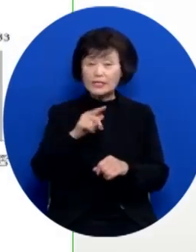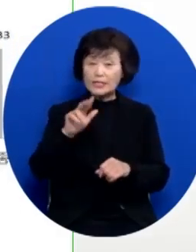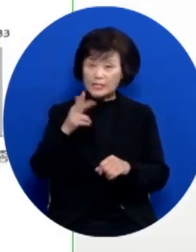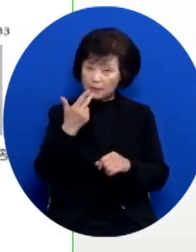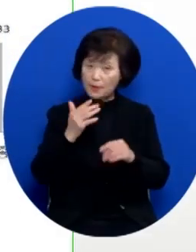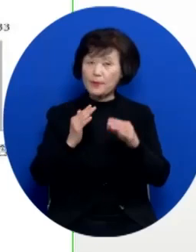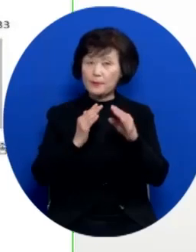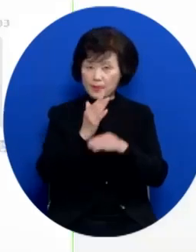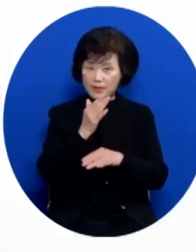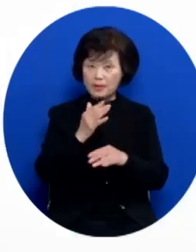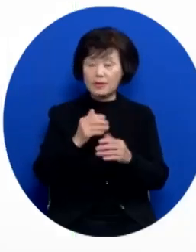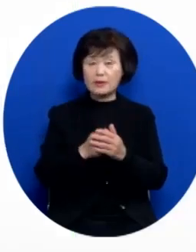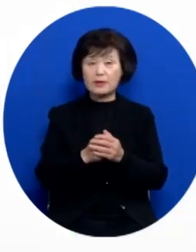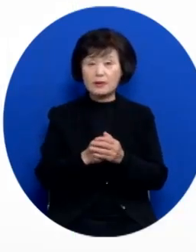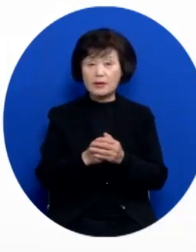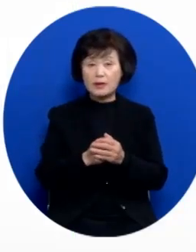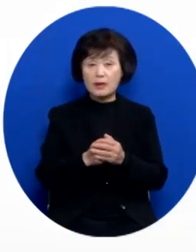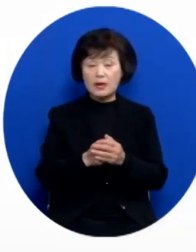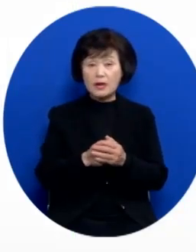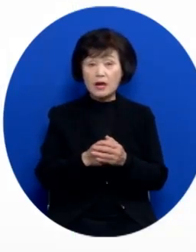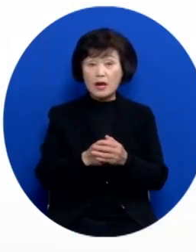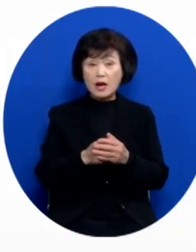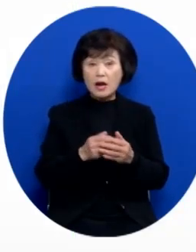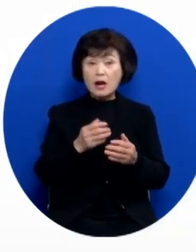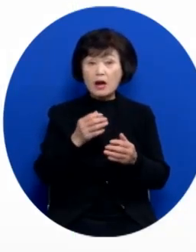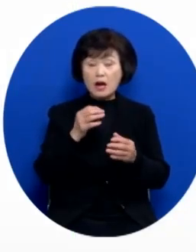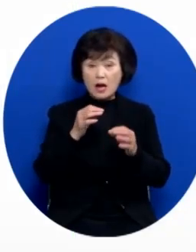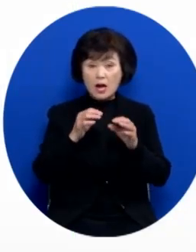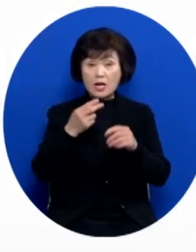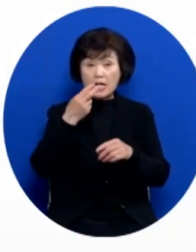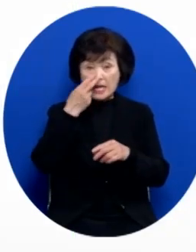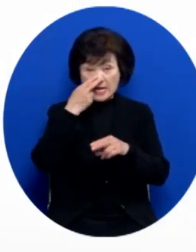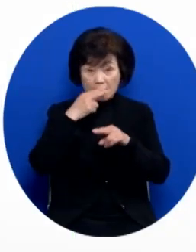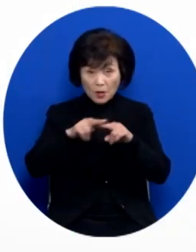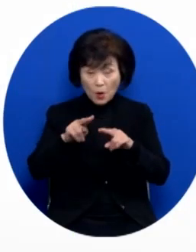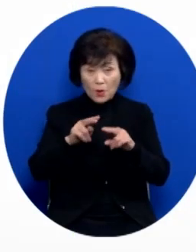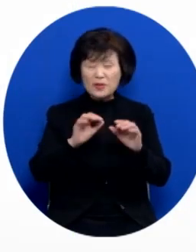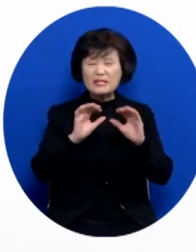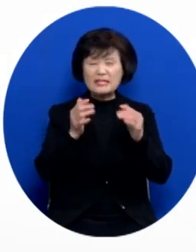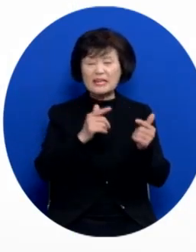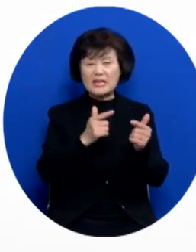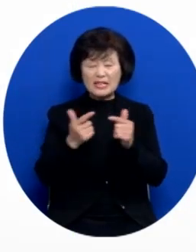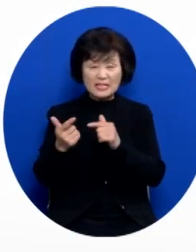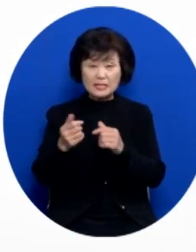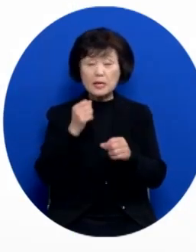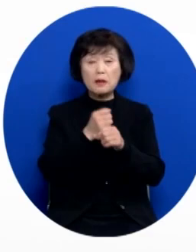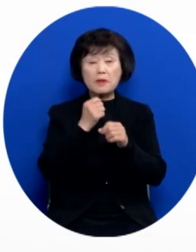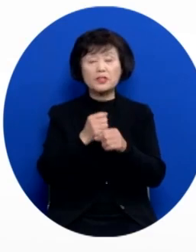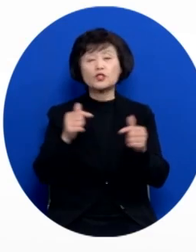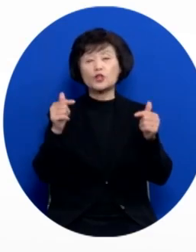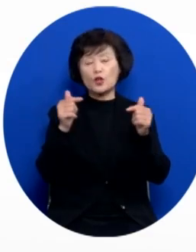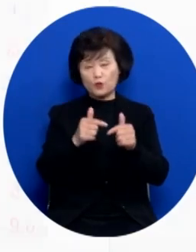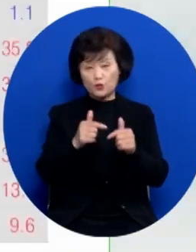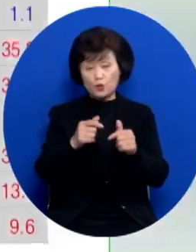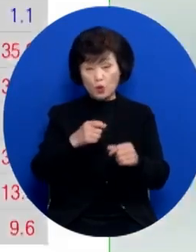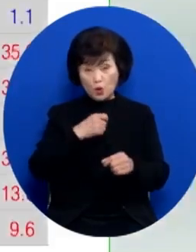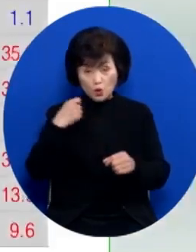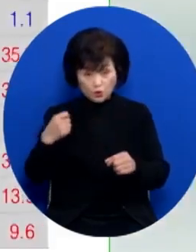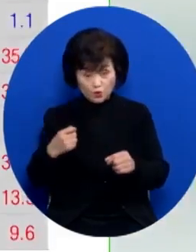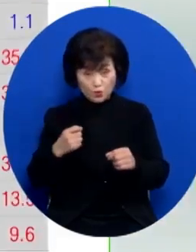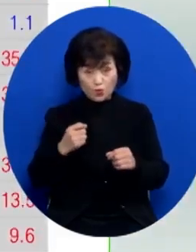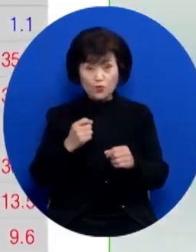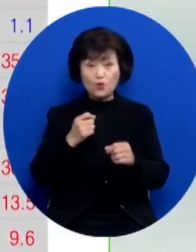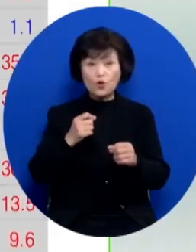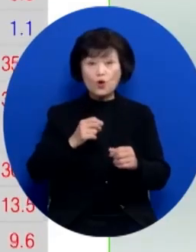것으로 나타났습니다. 주요 산유국들이 원유 생산을 줄이기로 한 데 더해 중국의 경제활동 재개로 수요가